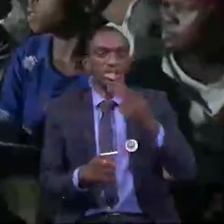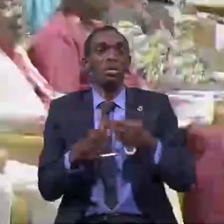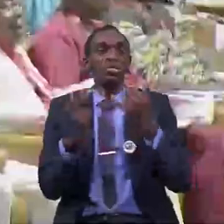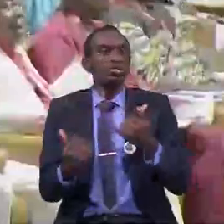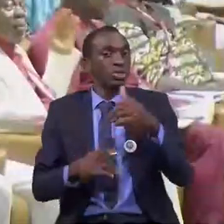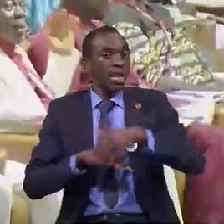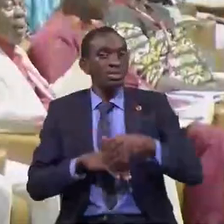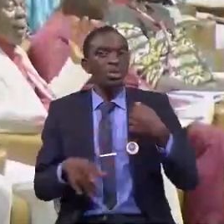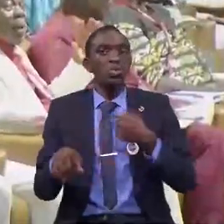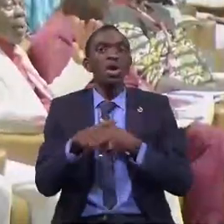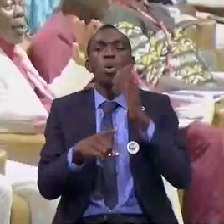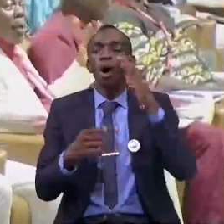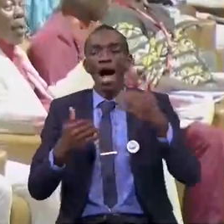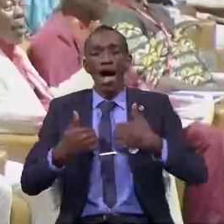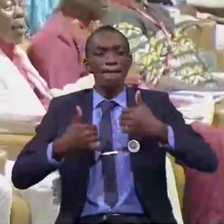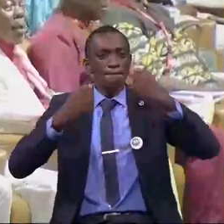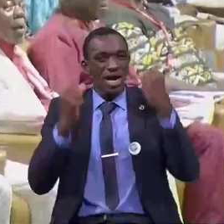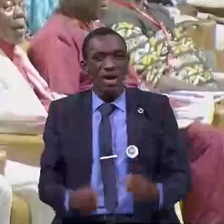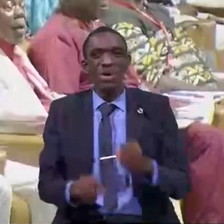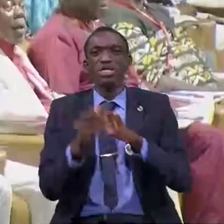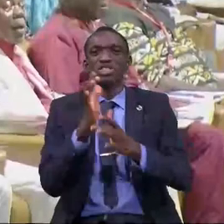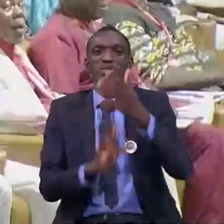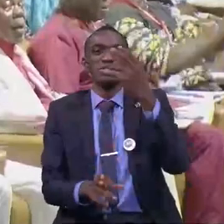Ce soir, nous aurons la puissance.